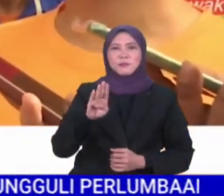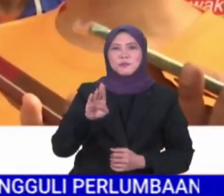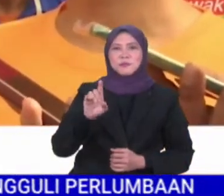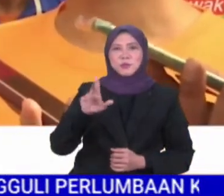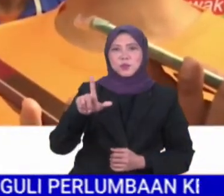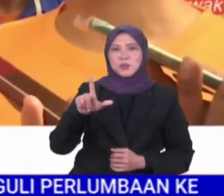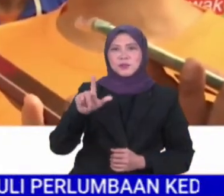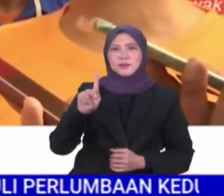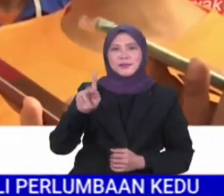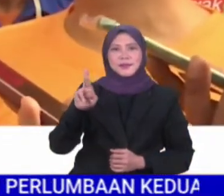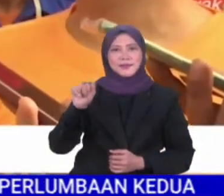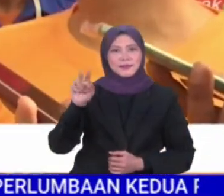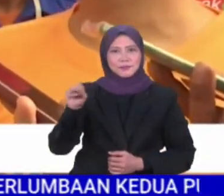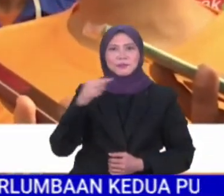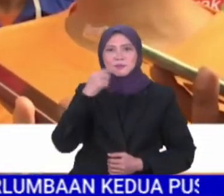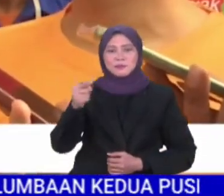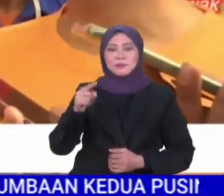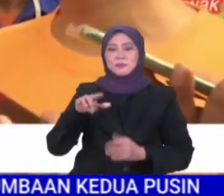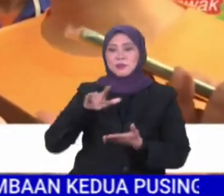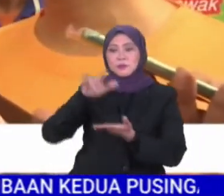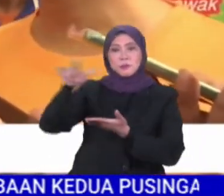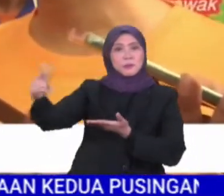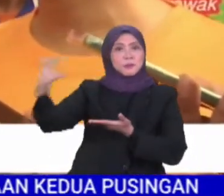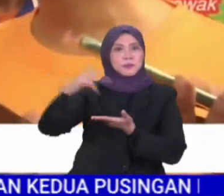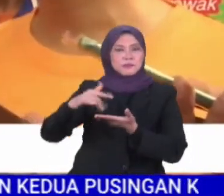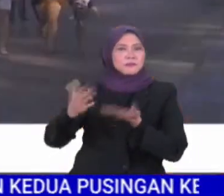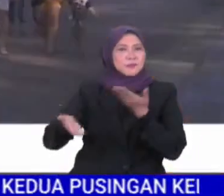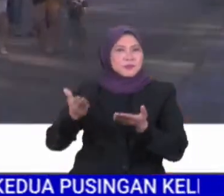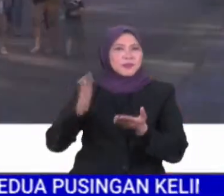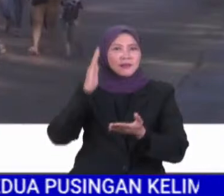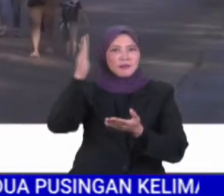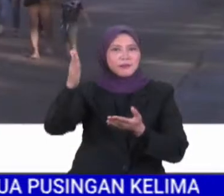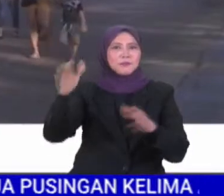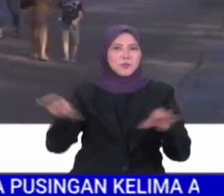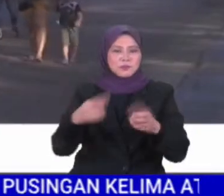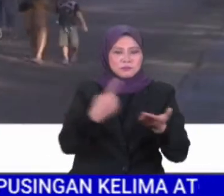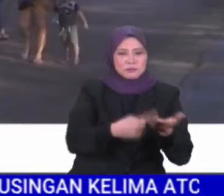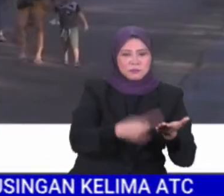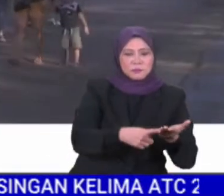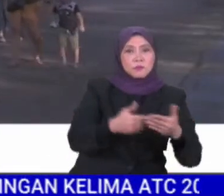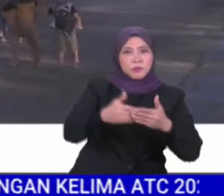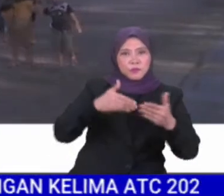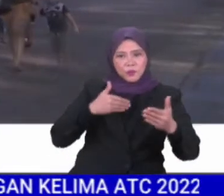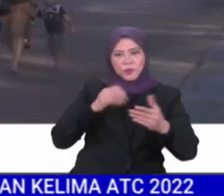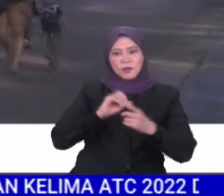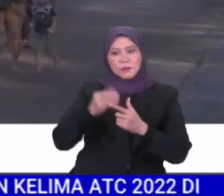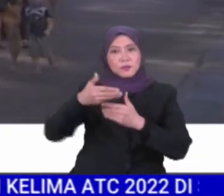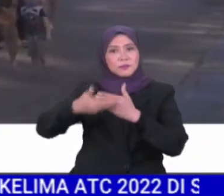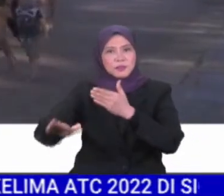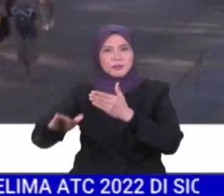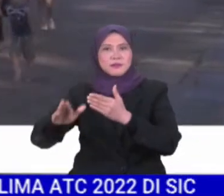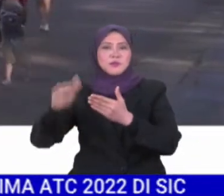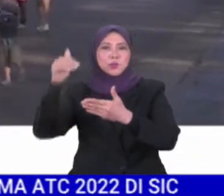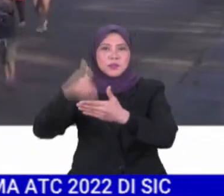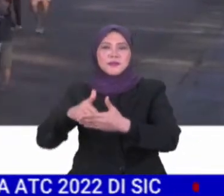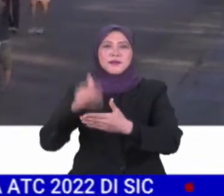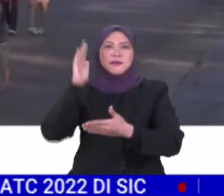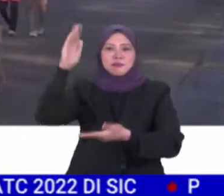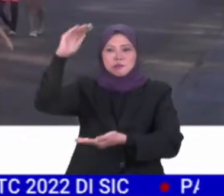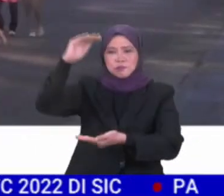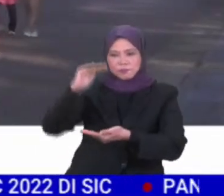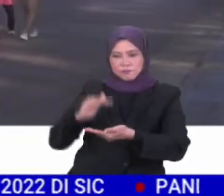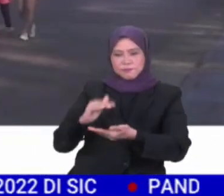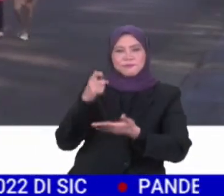penebangan berkemungkinan akan berbuat demikian dalam tempo sebelum dan selepas dari undi dan menurunkan harga tambang pada